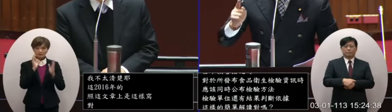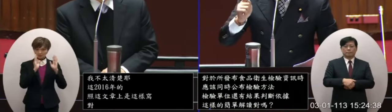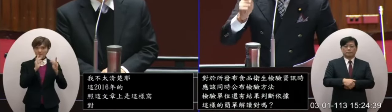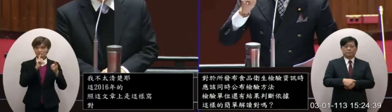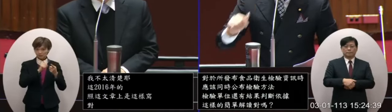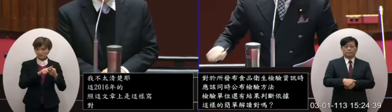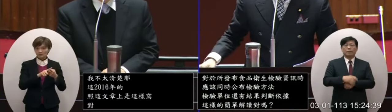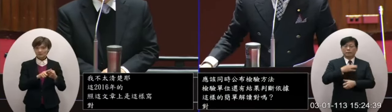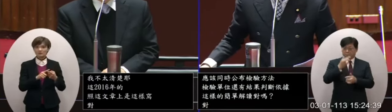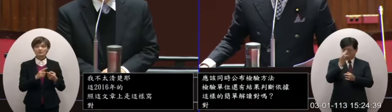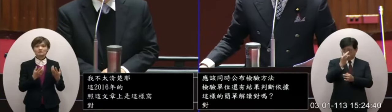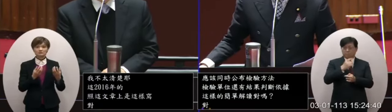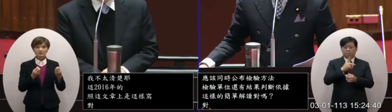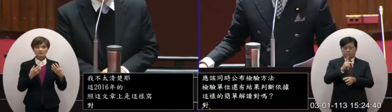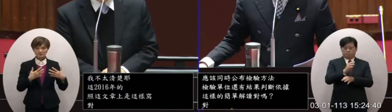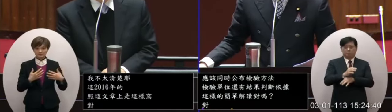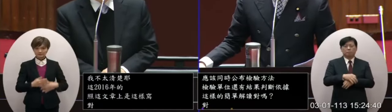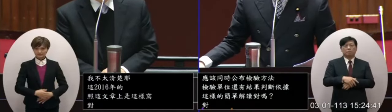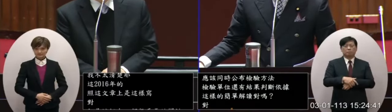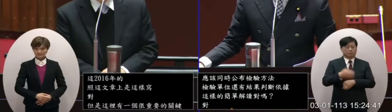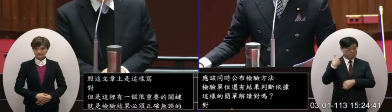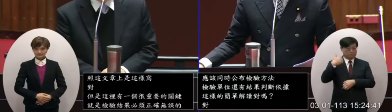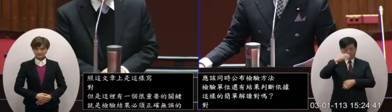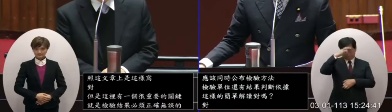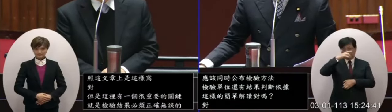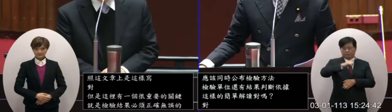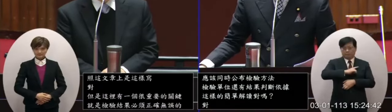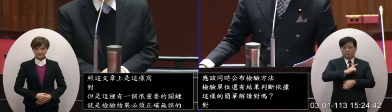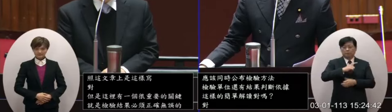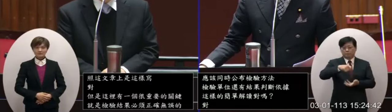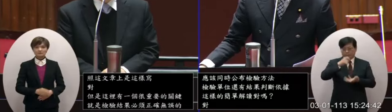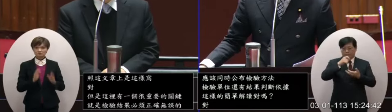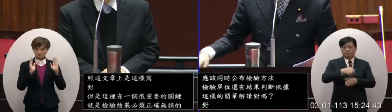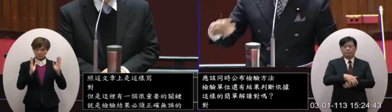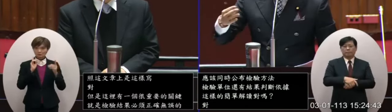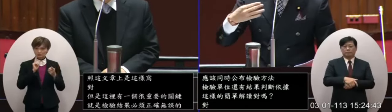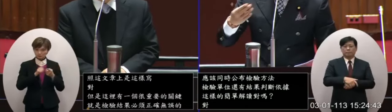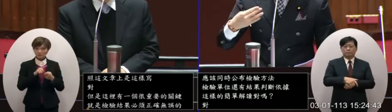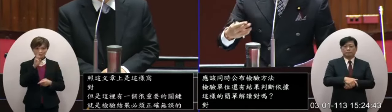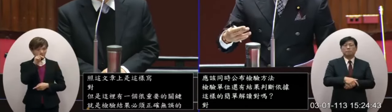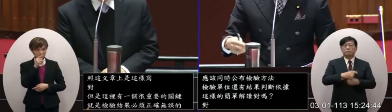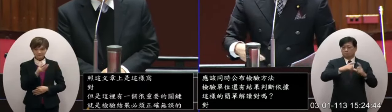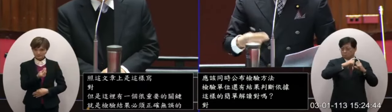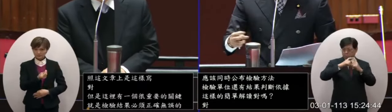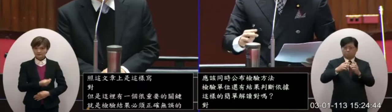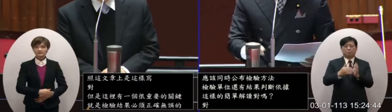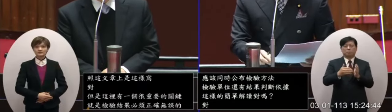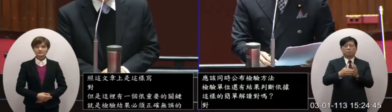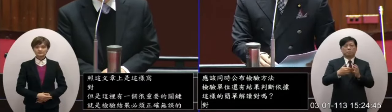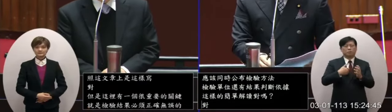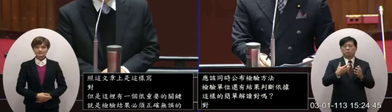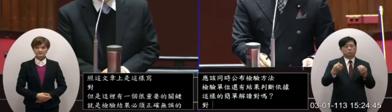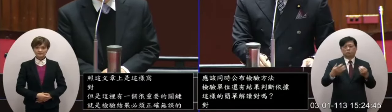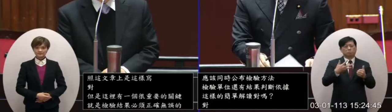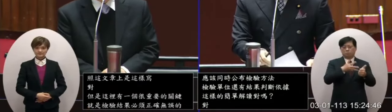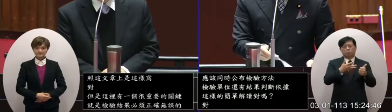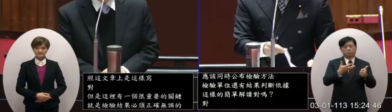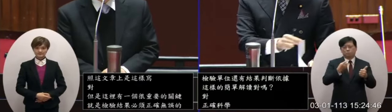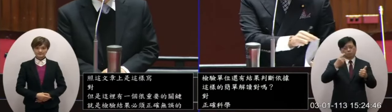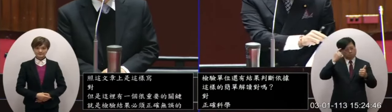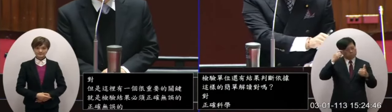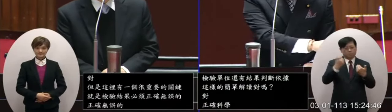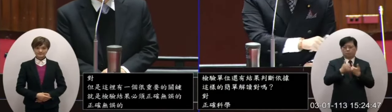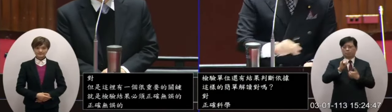误的， 正确科学。我之前有看到您有提到这样子的一个质询答复，我没有问题，没有意见